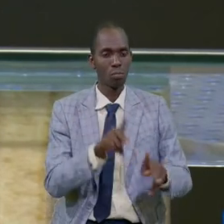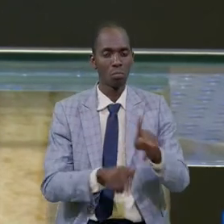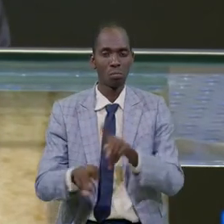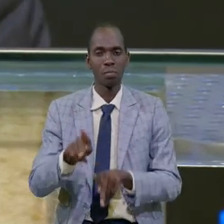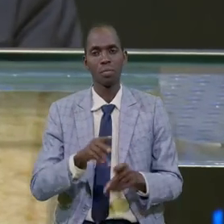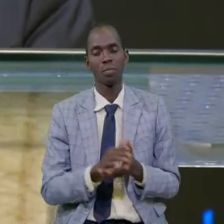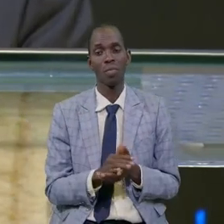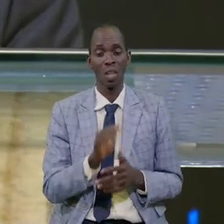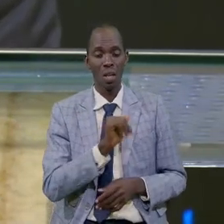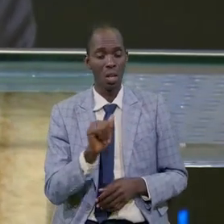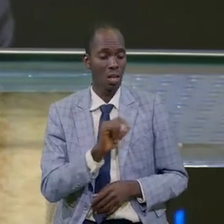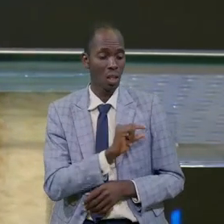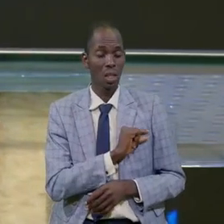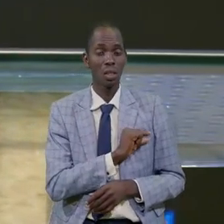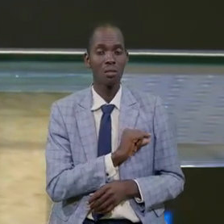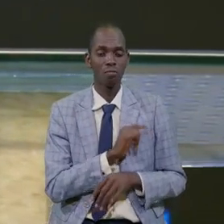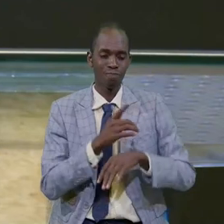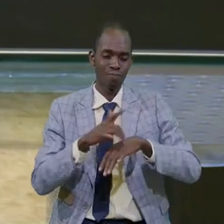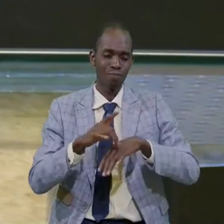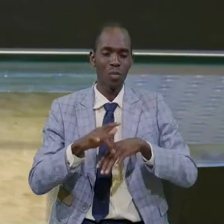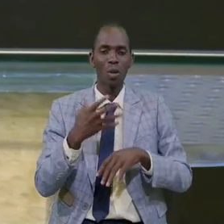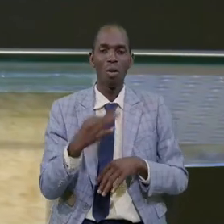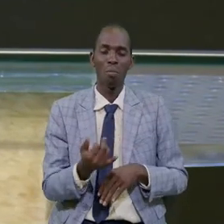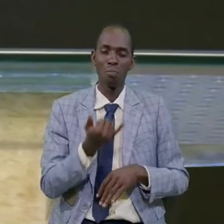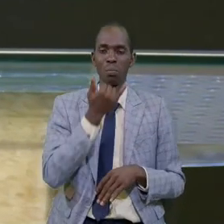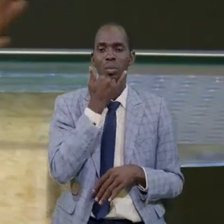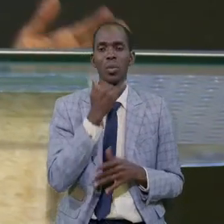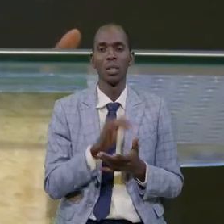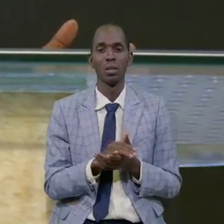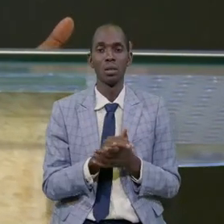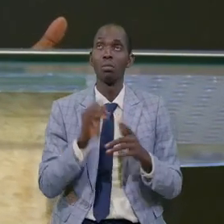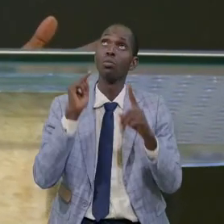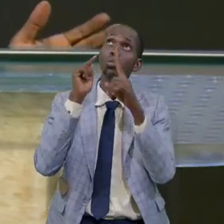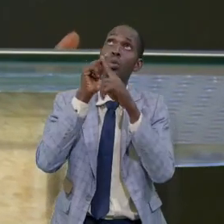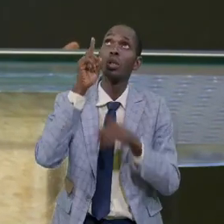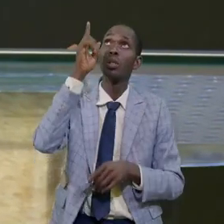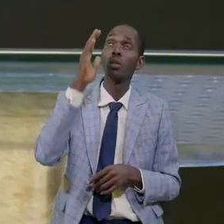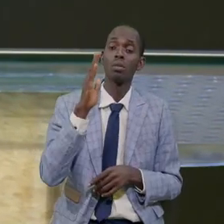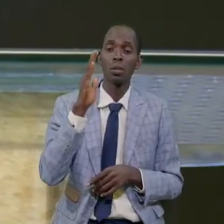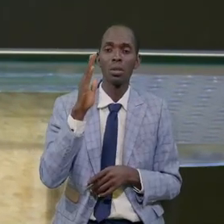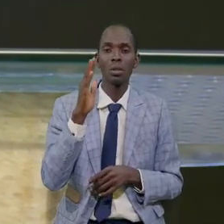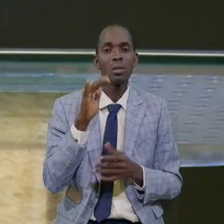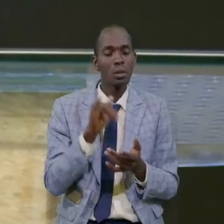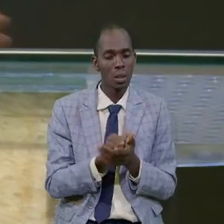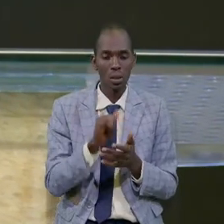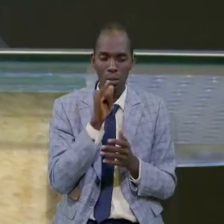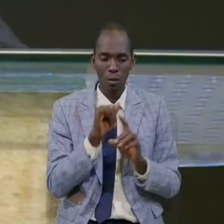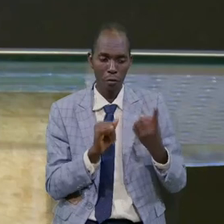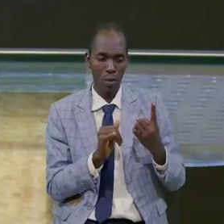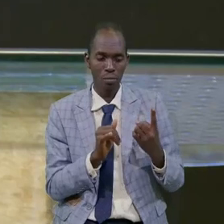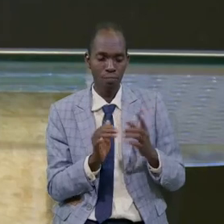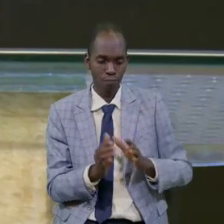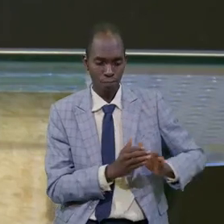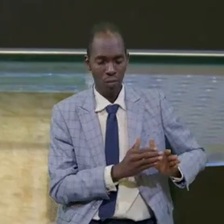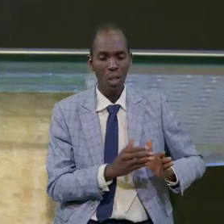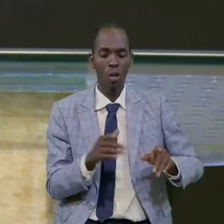hommes. Une conscience sans reproche devant Dieu, ça la première partie,